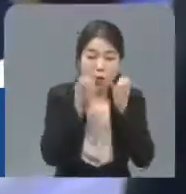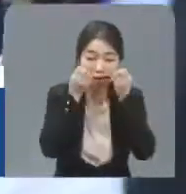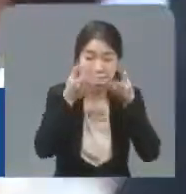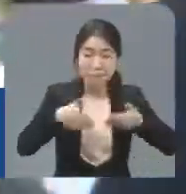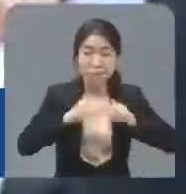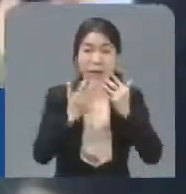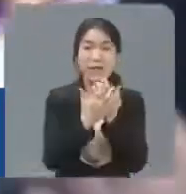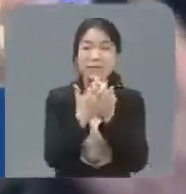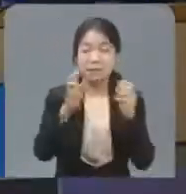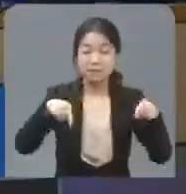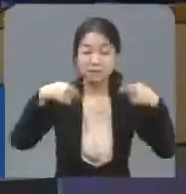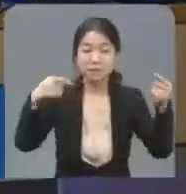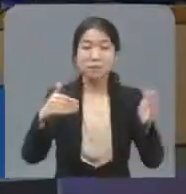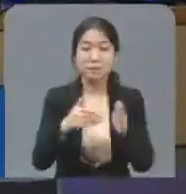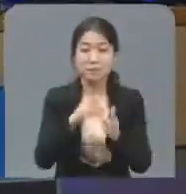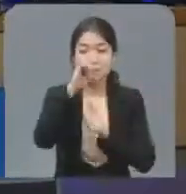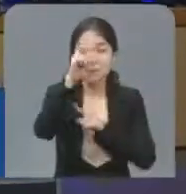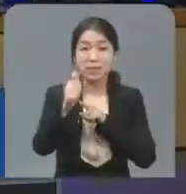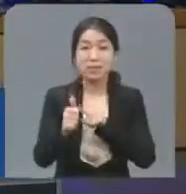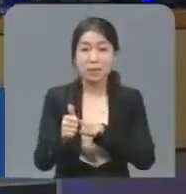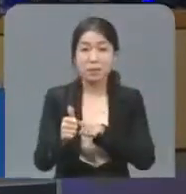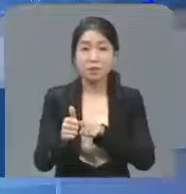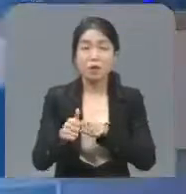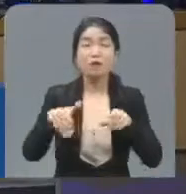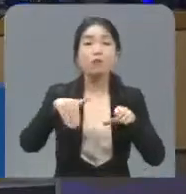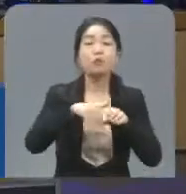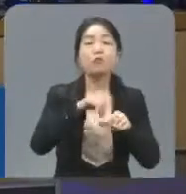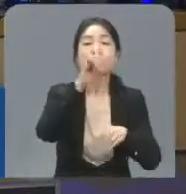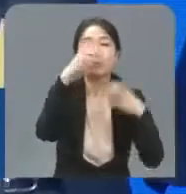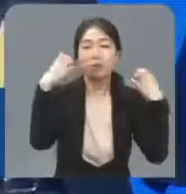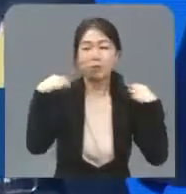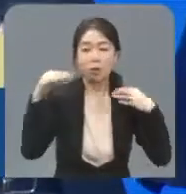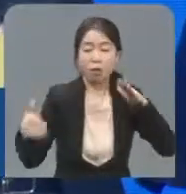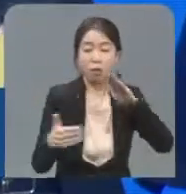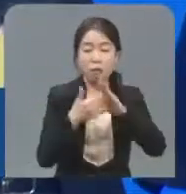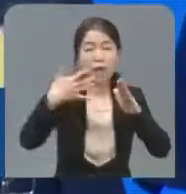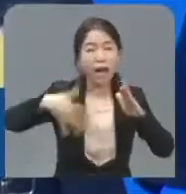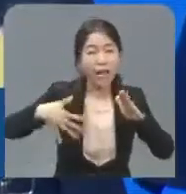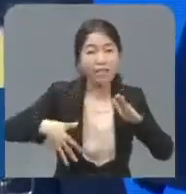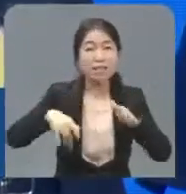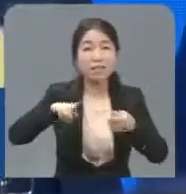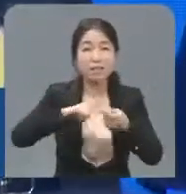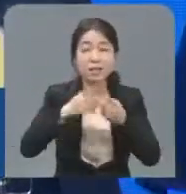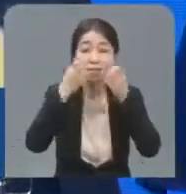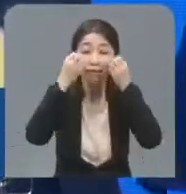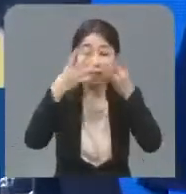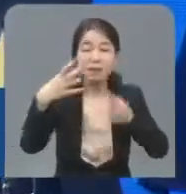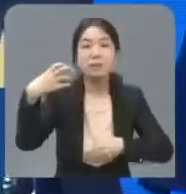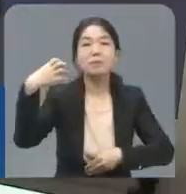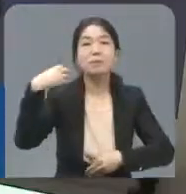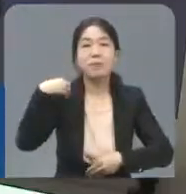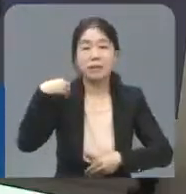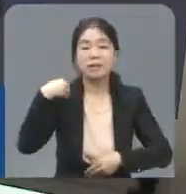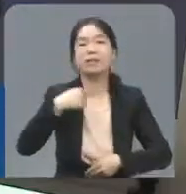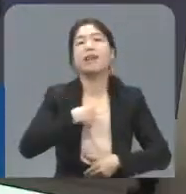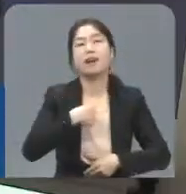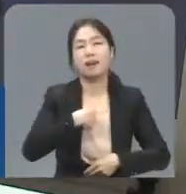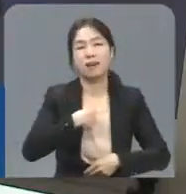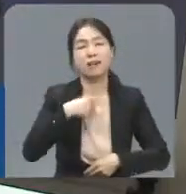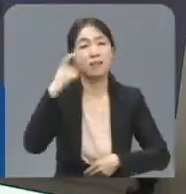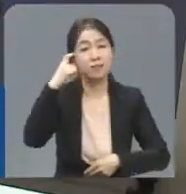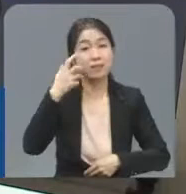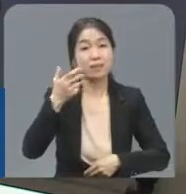창립총회에 참석했습니다. 이 전 대표는 문재인 정부가 다하지 못한 것을 새롭게 해야 할 책임이 자신에게